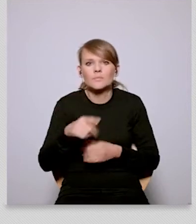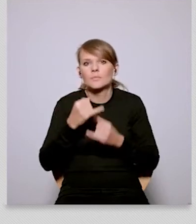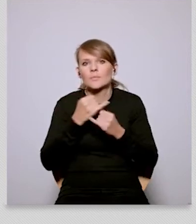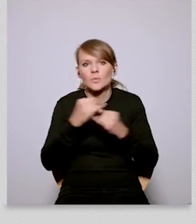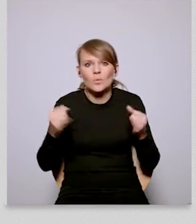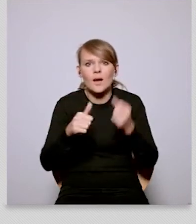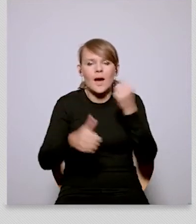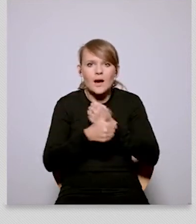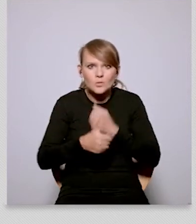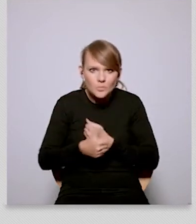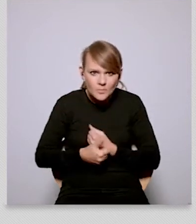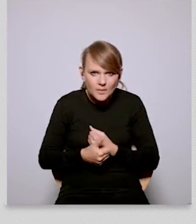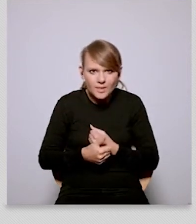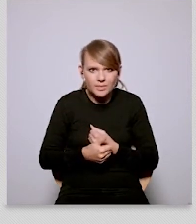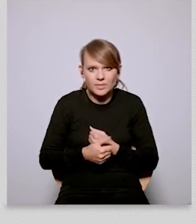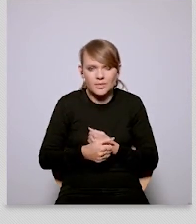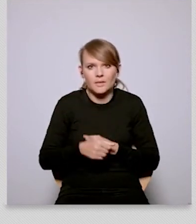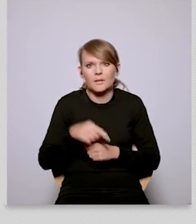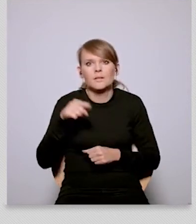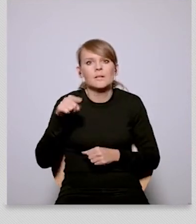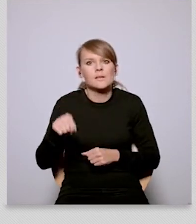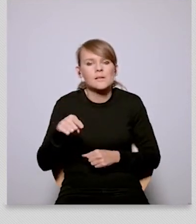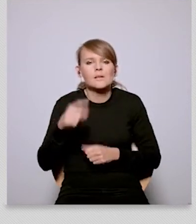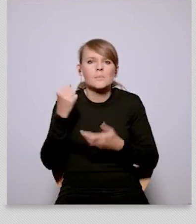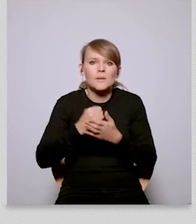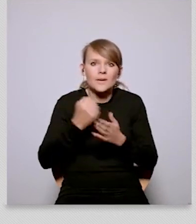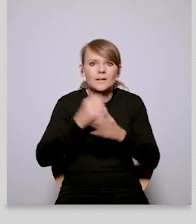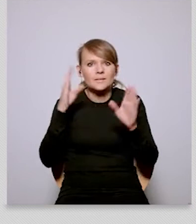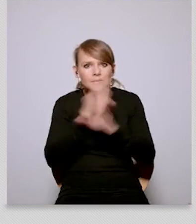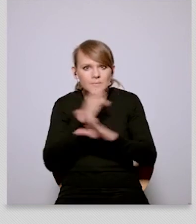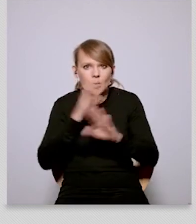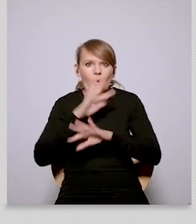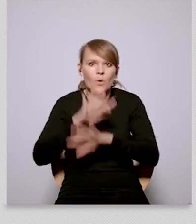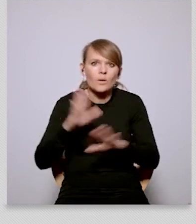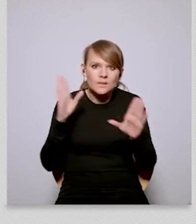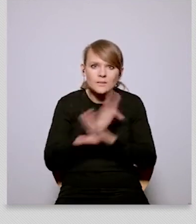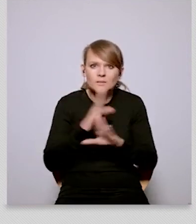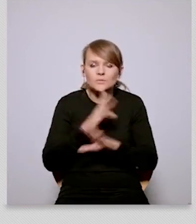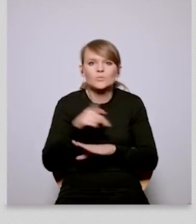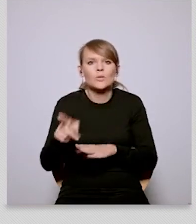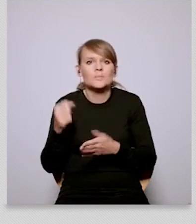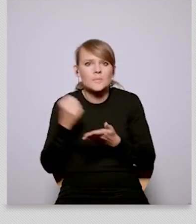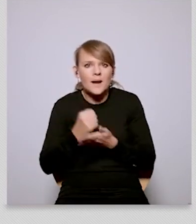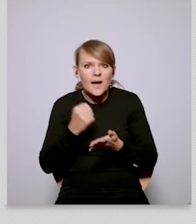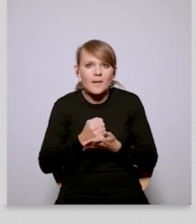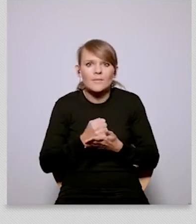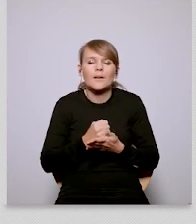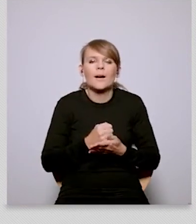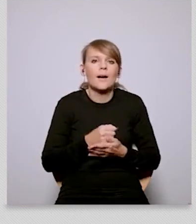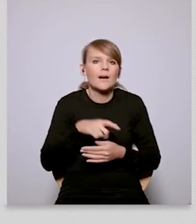że mianowicie te kwestie klimatyczne i ochrona klimatu to jest kwestia jakiegoś spisku globalnego